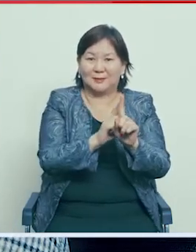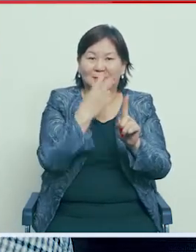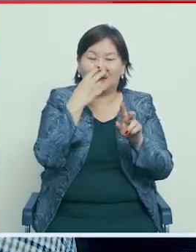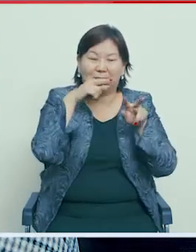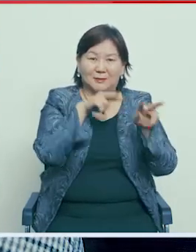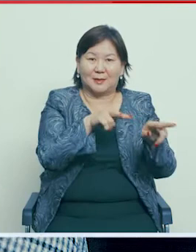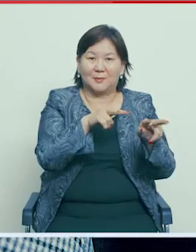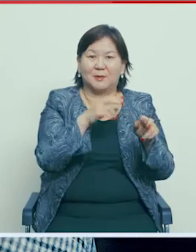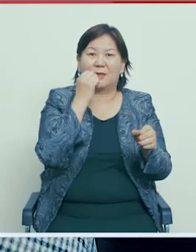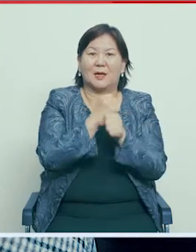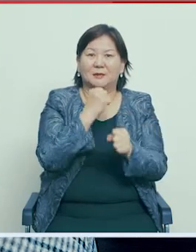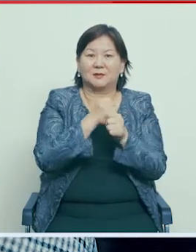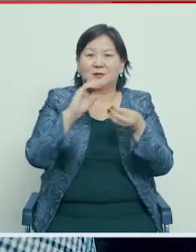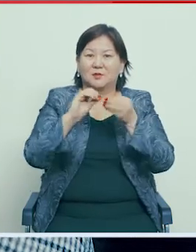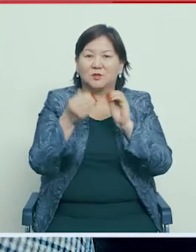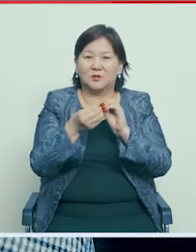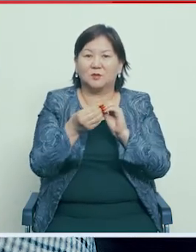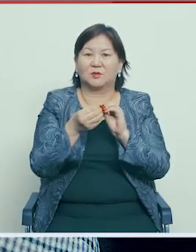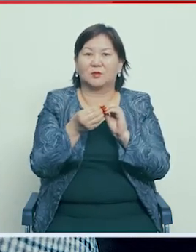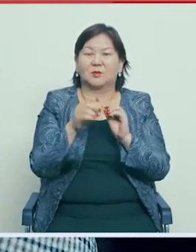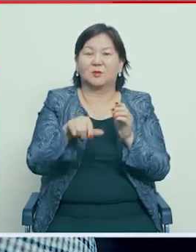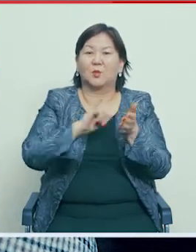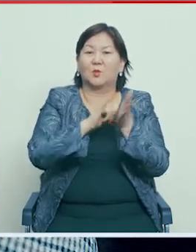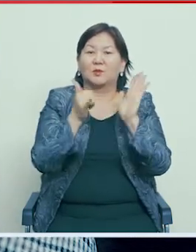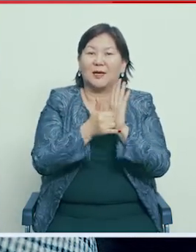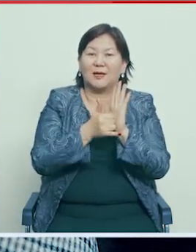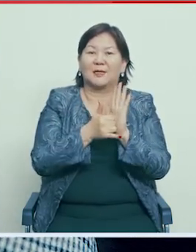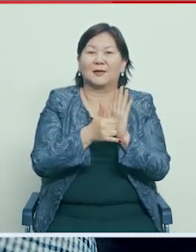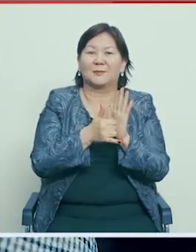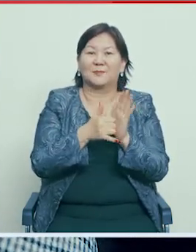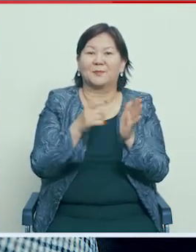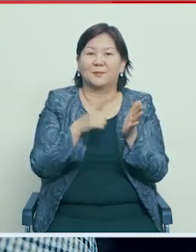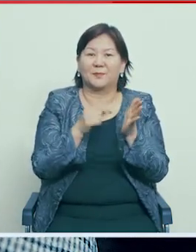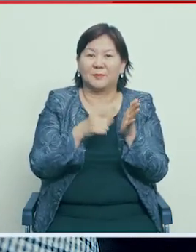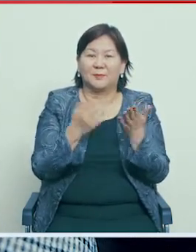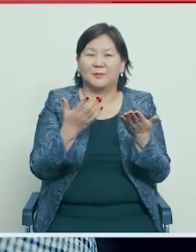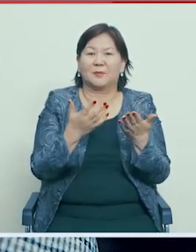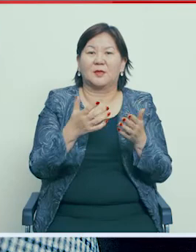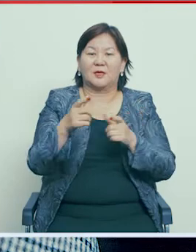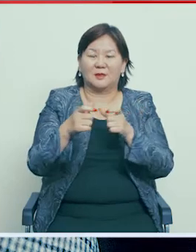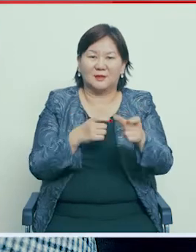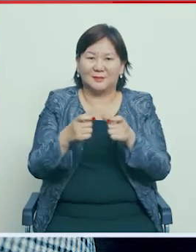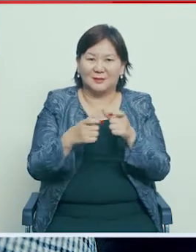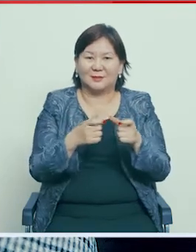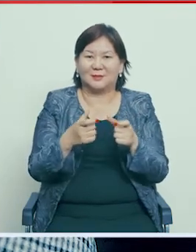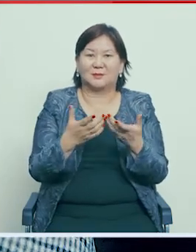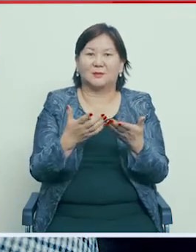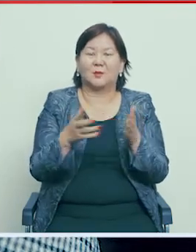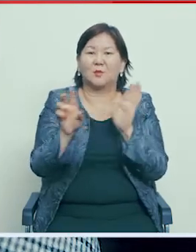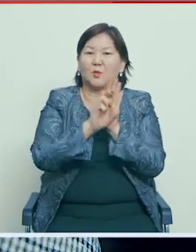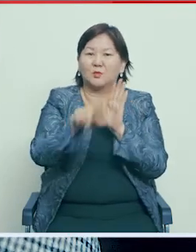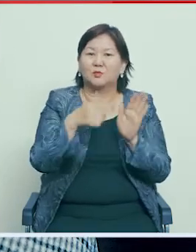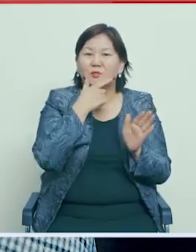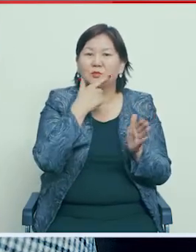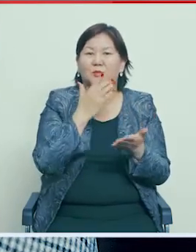байгаа хүн бас ажил төрөл хийхгүй тий. Тэр утгаараа өөрөө тэр гэр бүлийн бас эдийн засаг бол нэлээд бол боломж